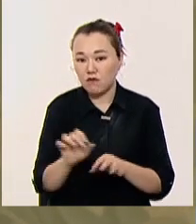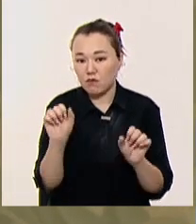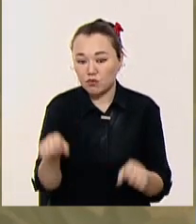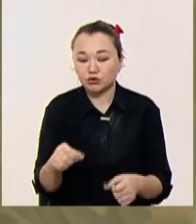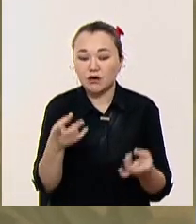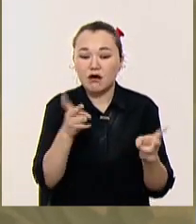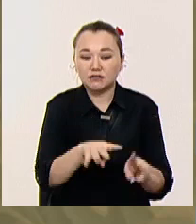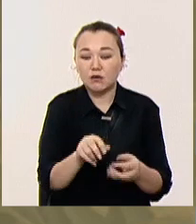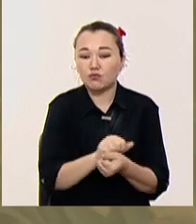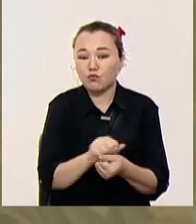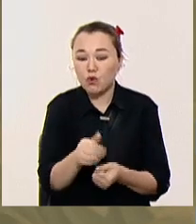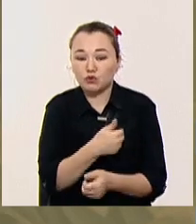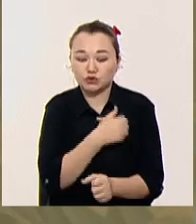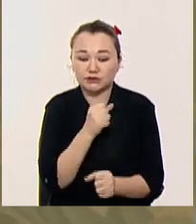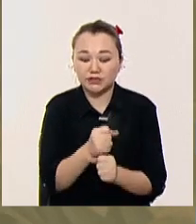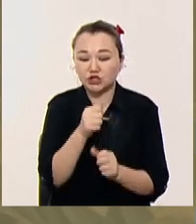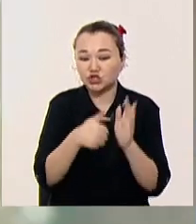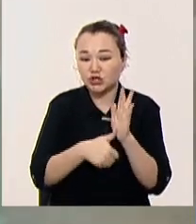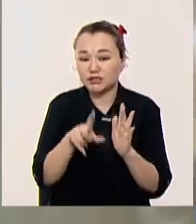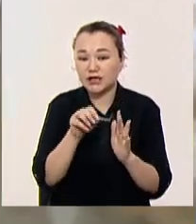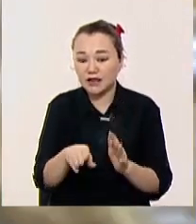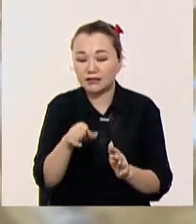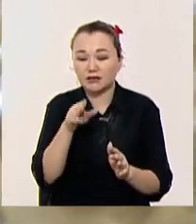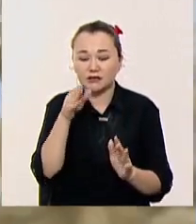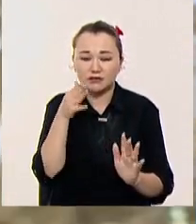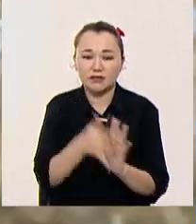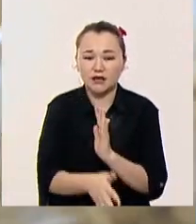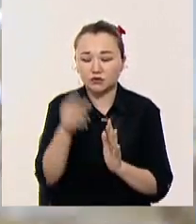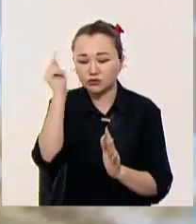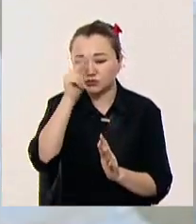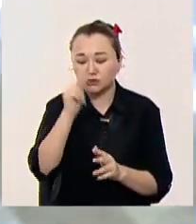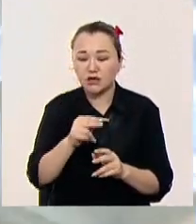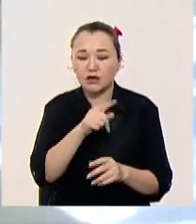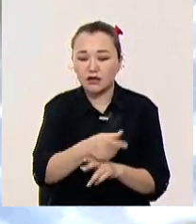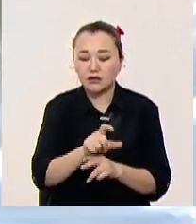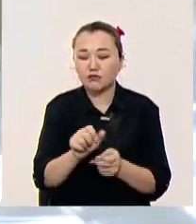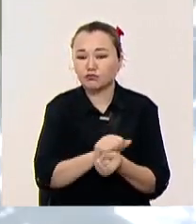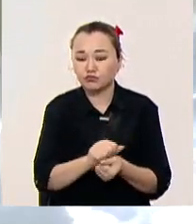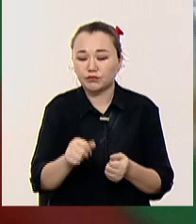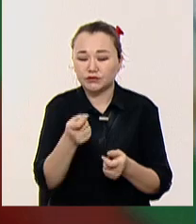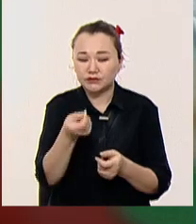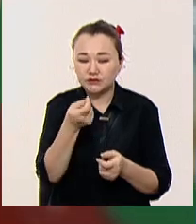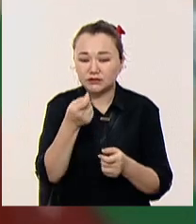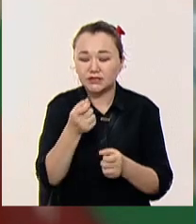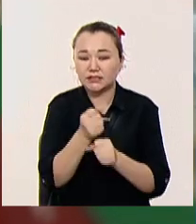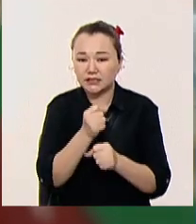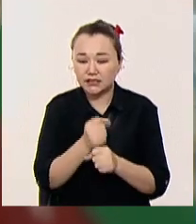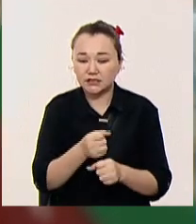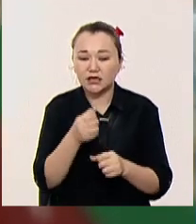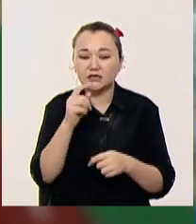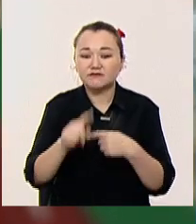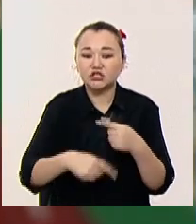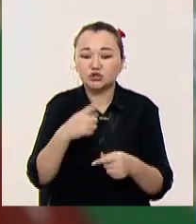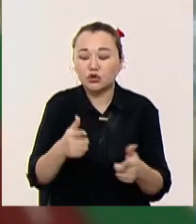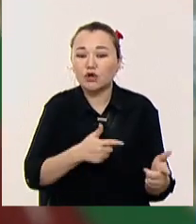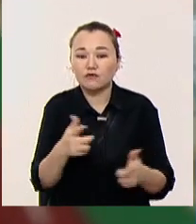Қалдықтан қағаз жасау үшін студенттер 6 жыл уақыттарын сарп еткен. Қазір зертханада жасалған қағаздар мынадай түйіршік күйінде тұр. Оны ендігі дайын